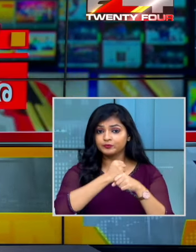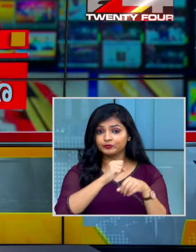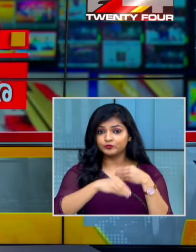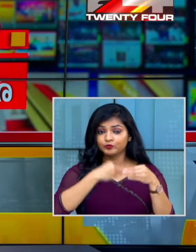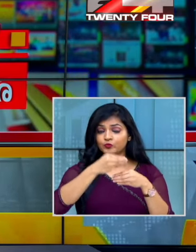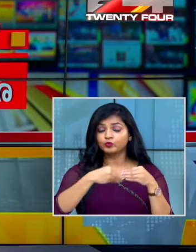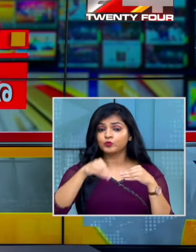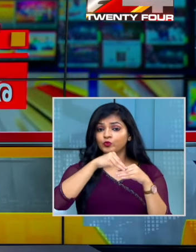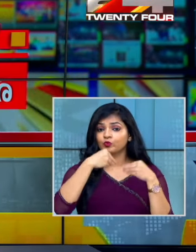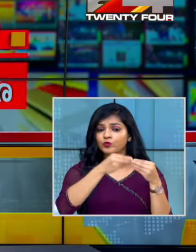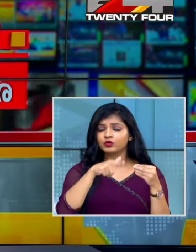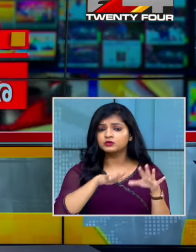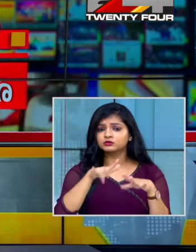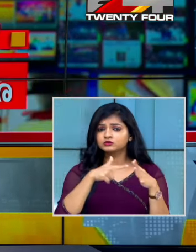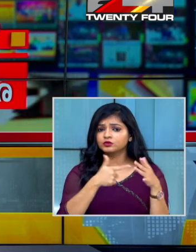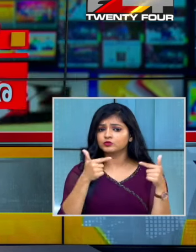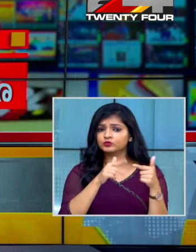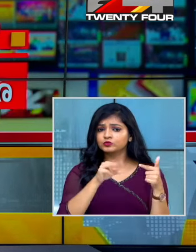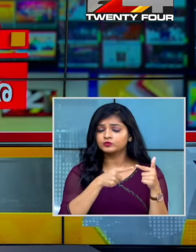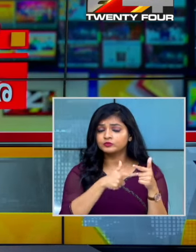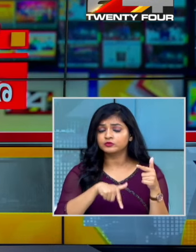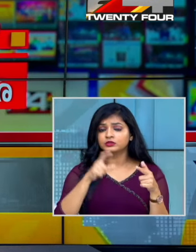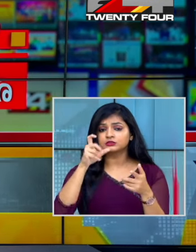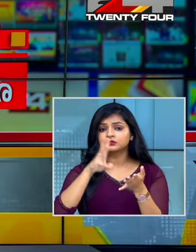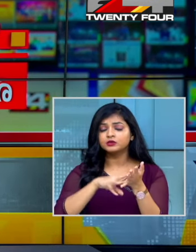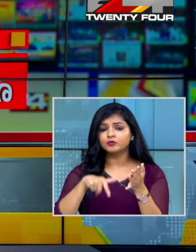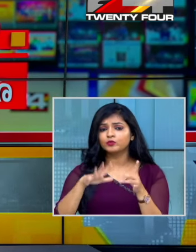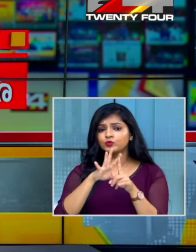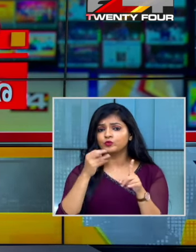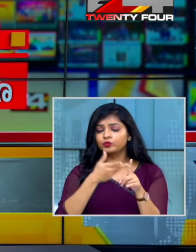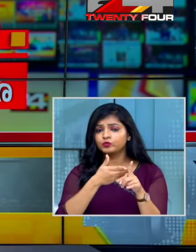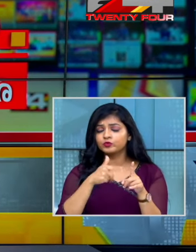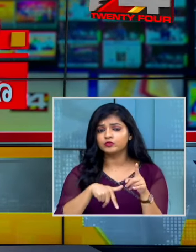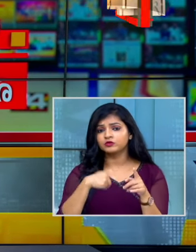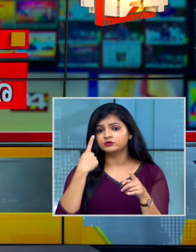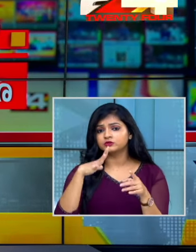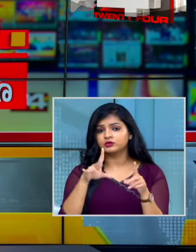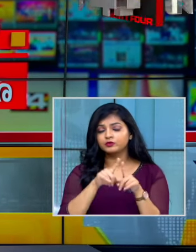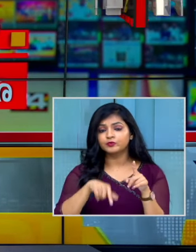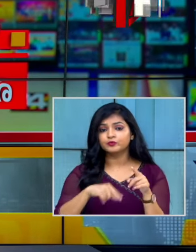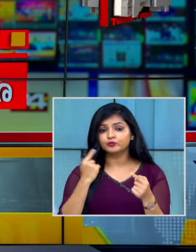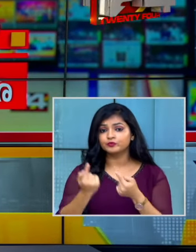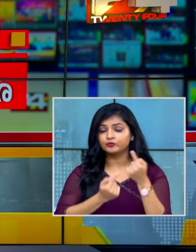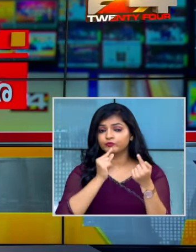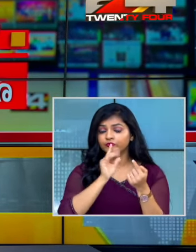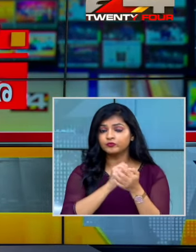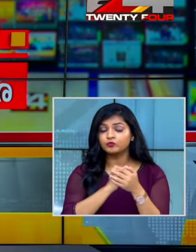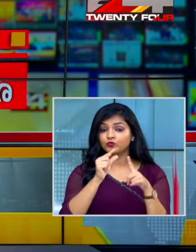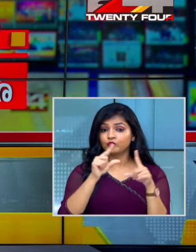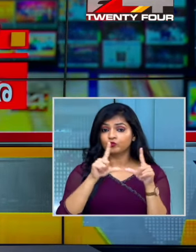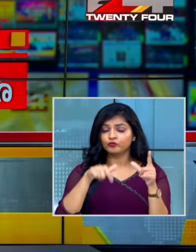നിലവിൽ ഇല്ലാതിരിക്കുകയാണ്. ഇപ്പോൾ അങ്ങനെ ഒരു നടപടിയിലേക്ക് മുഖ്യമന്ത്രിയും വ്യവസായ മന്ത്രിയും ചേർന്ന് പോയിരിക്കുന്നതെന്ന് പറയുന്നു. എന്തൊക്കെ കാര്യങ്ങൾ പറയുന്നു, ഏതൊക്കെ